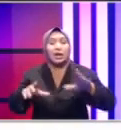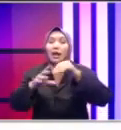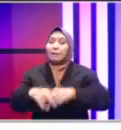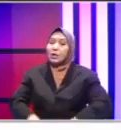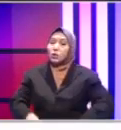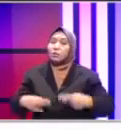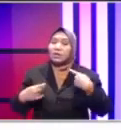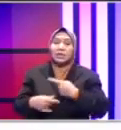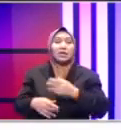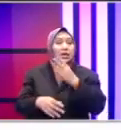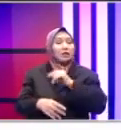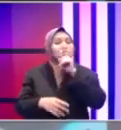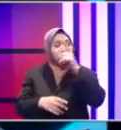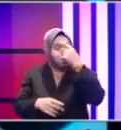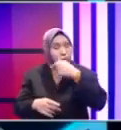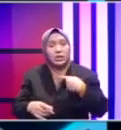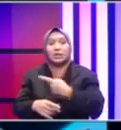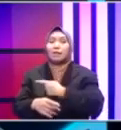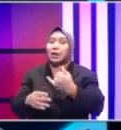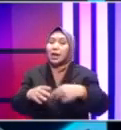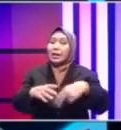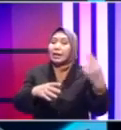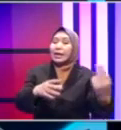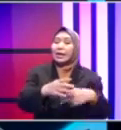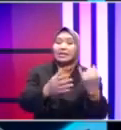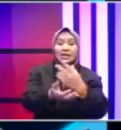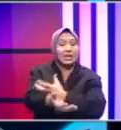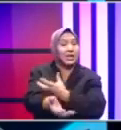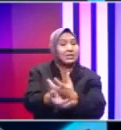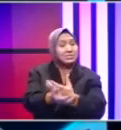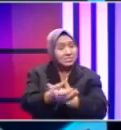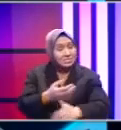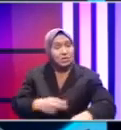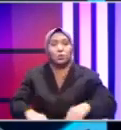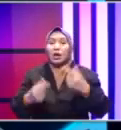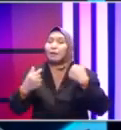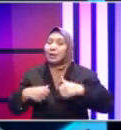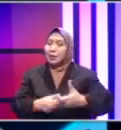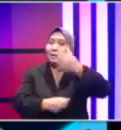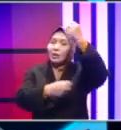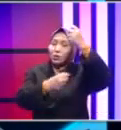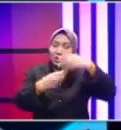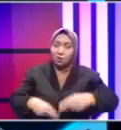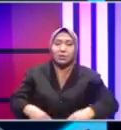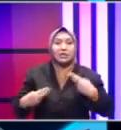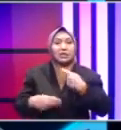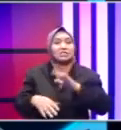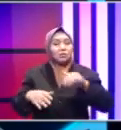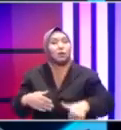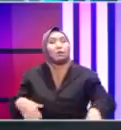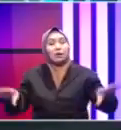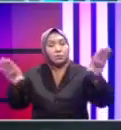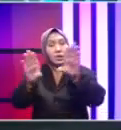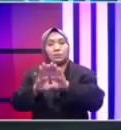kita dan pastinya untuk kita melahirkan generasi Alquran memayungi kehidupan kita amin ya robbal alamin sebelum kita berakhir